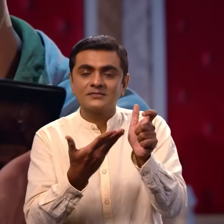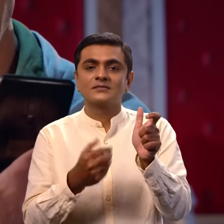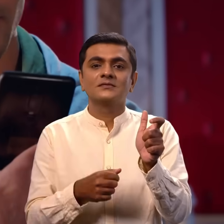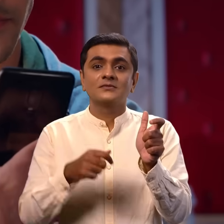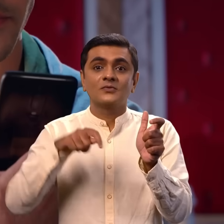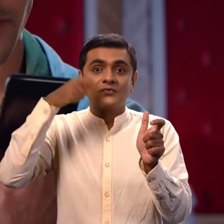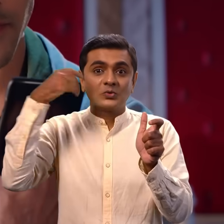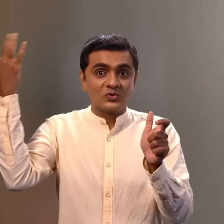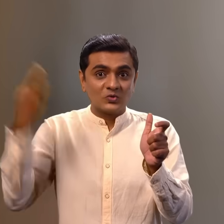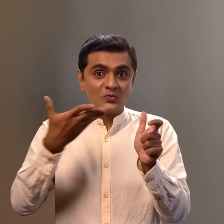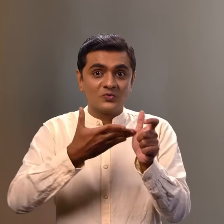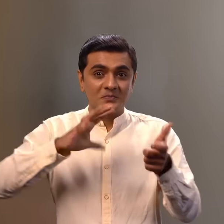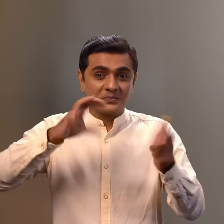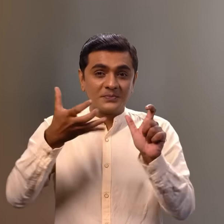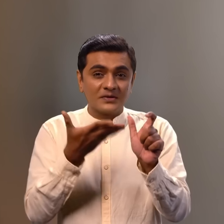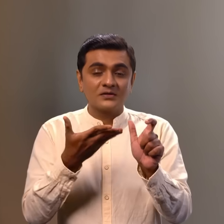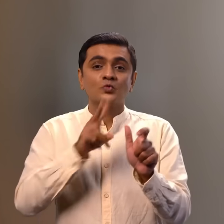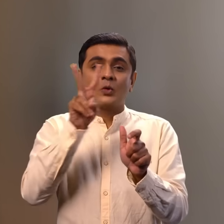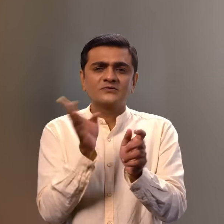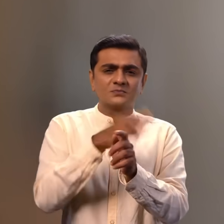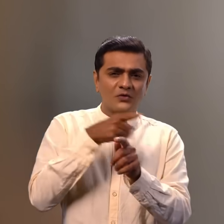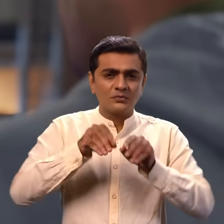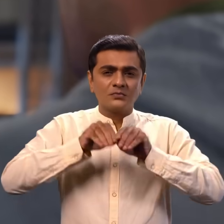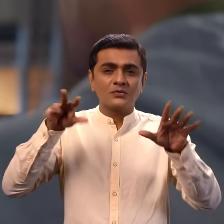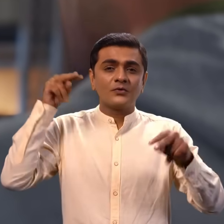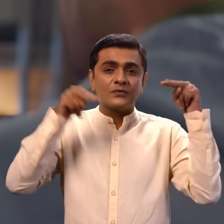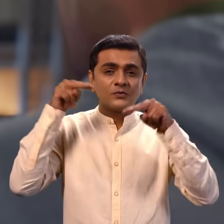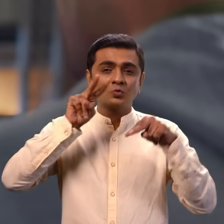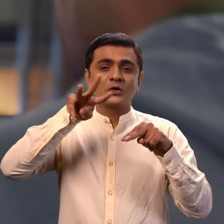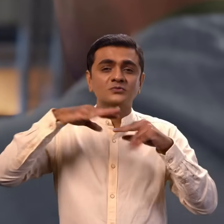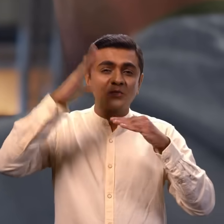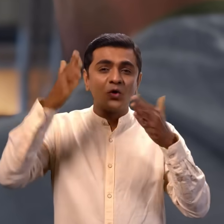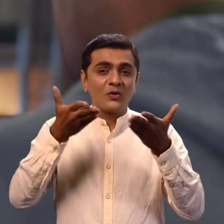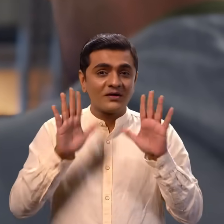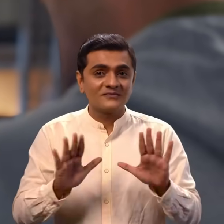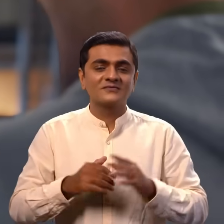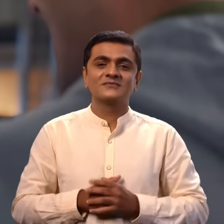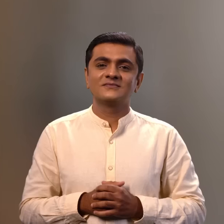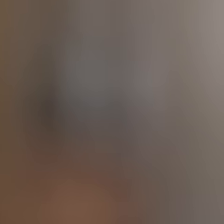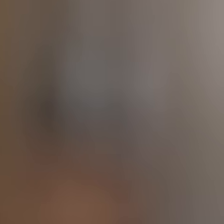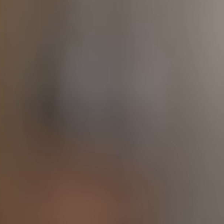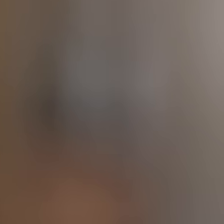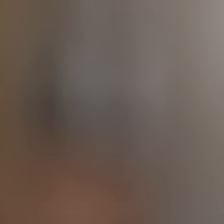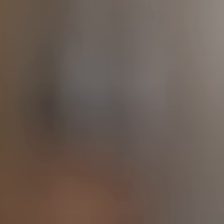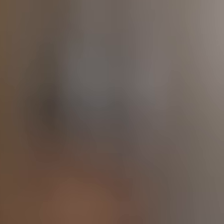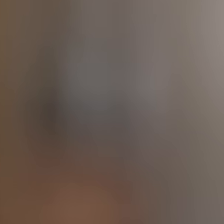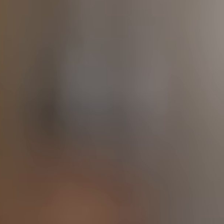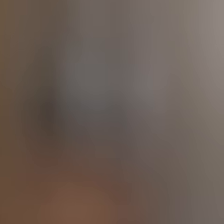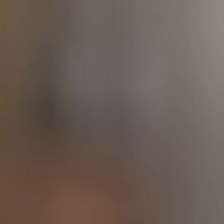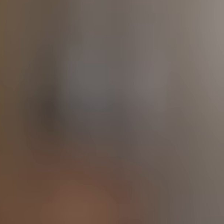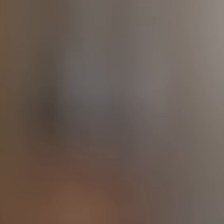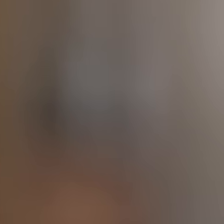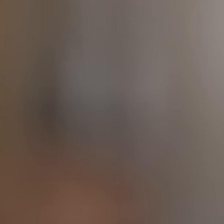देख मेरा नया वीडियो 2 घंटे पहले अपलोड किया था, 2000 से ज्यादा व्यूज हो गए हैं।